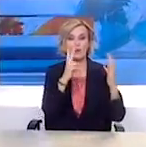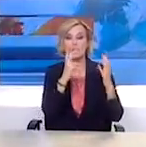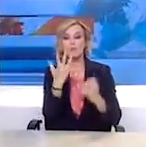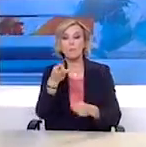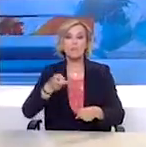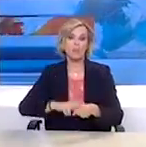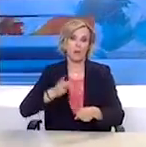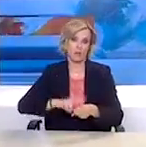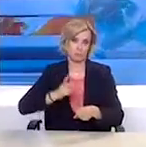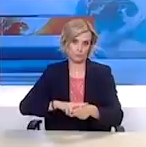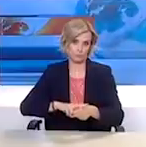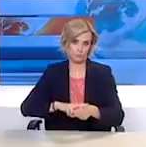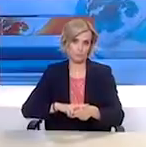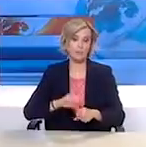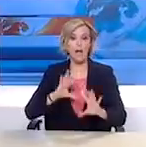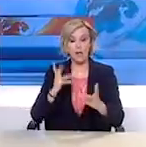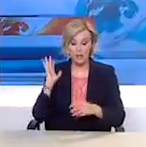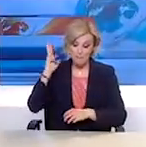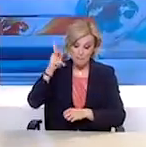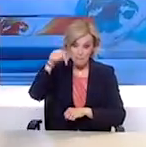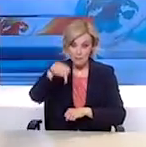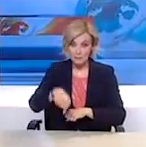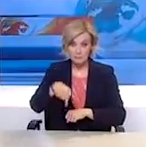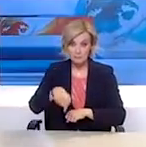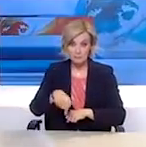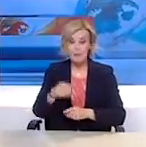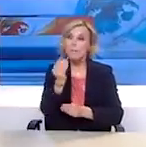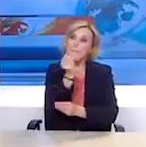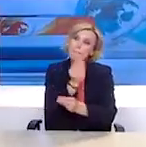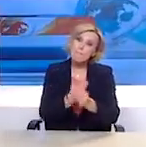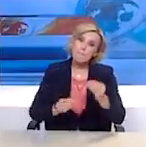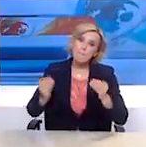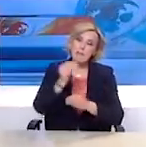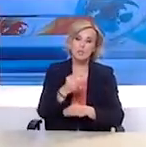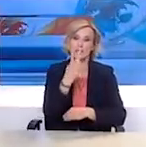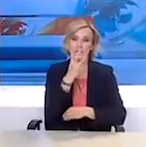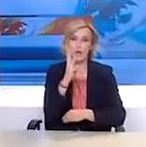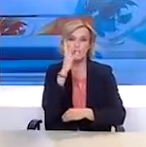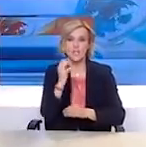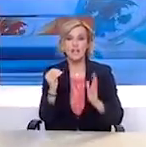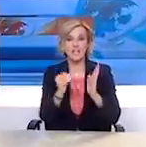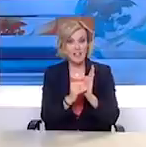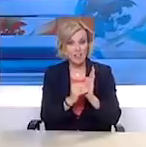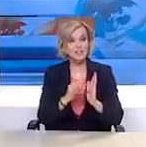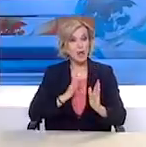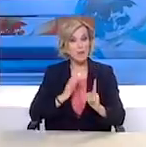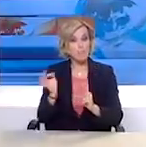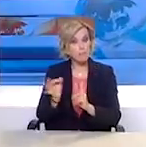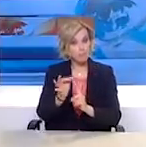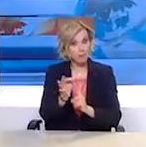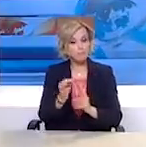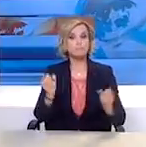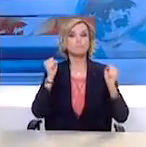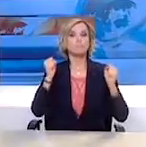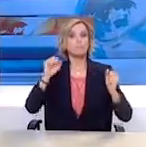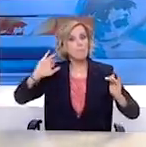89.975 θανάτους. Αλλά και μέχρι σήμερα, περισσότερους από 340.000 ανθρώπους που ενώ μολύνθηκαν από τον ιό, ανέρωσαν και έγιναν